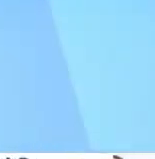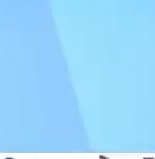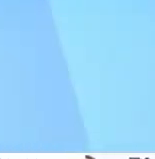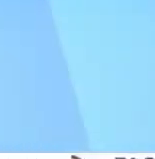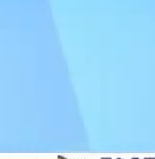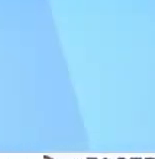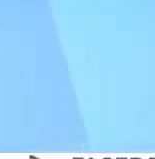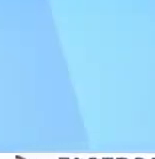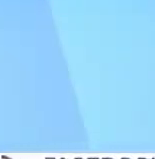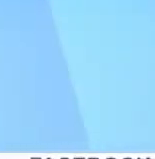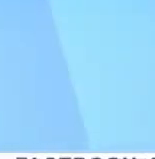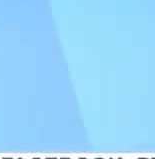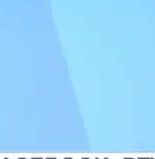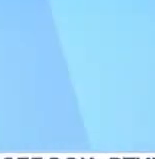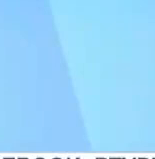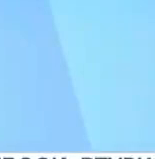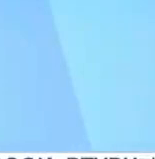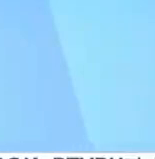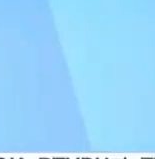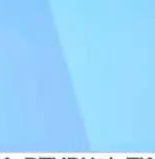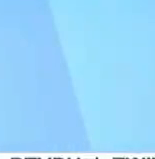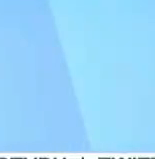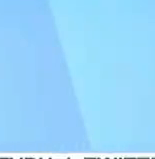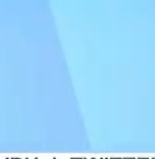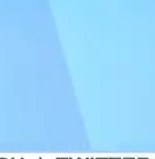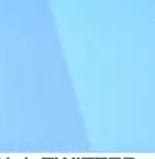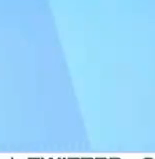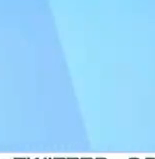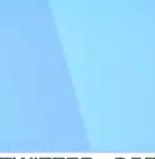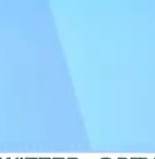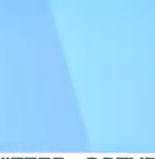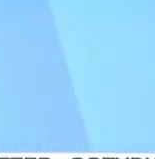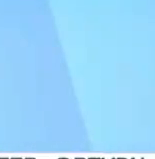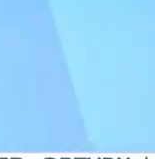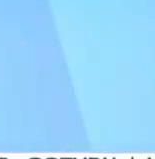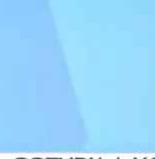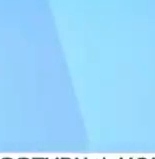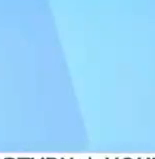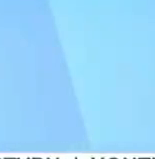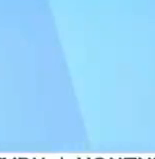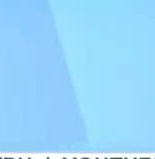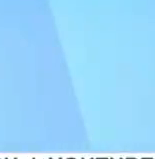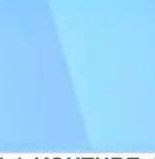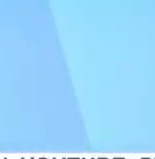ng paliparan. Karen Villanda para sa Morning Show ng Bayan, Rise and Shine, Pilipinas.